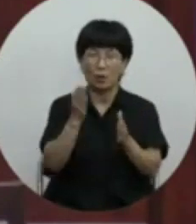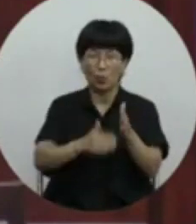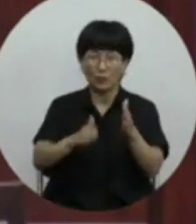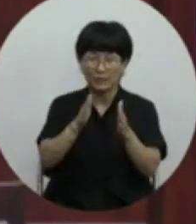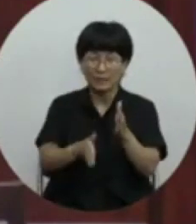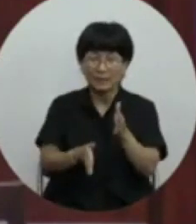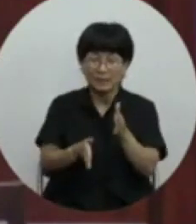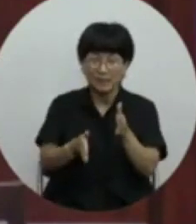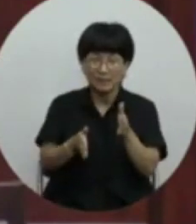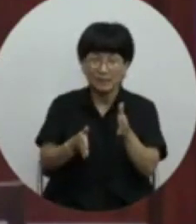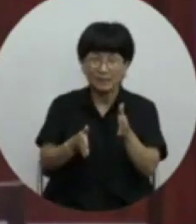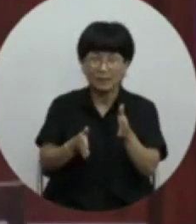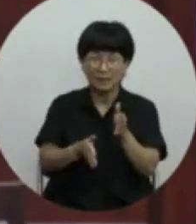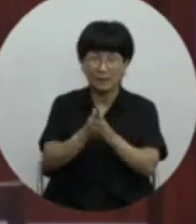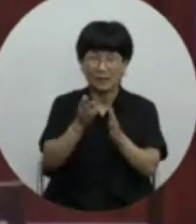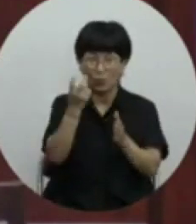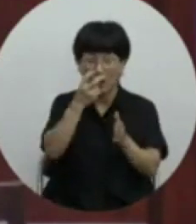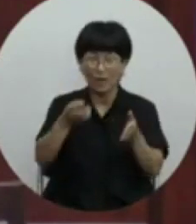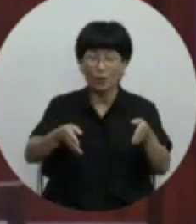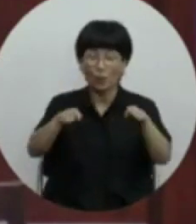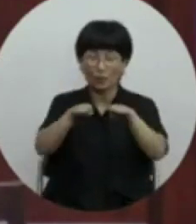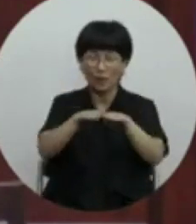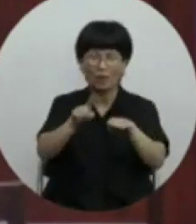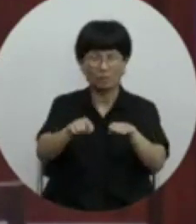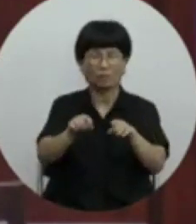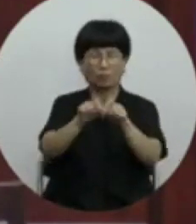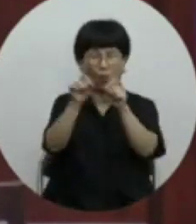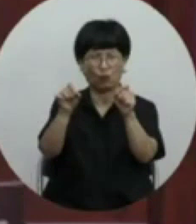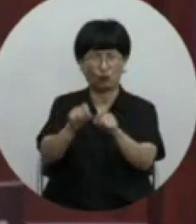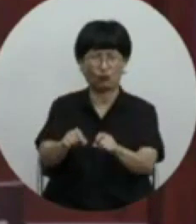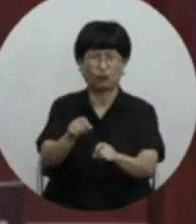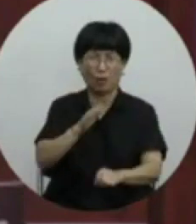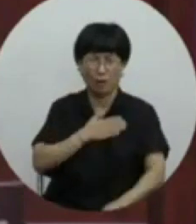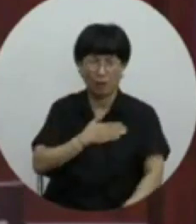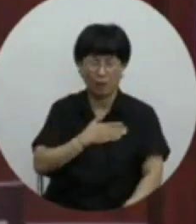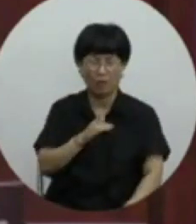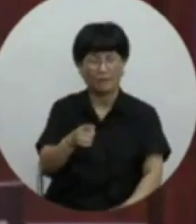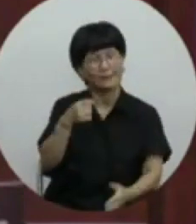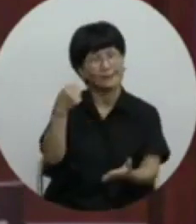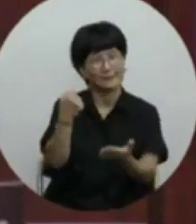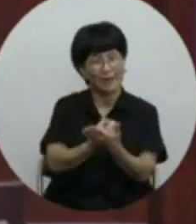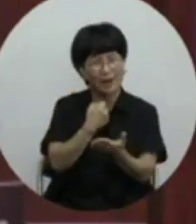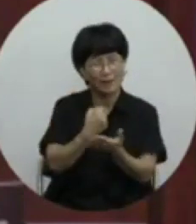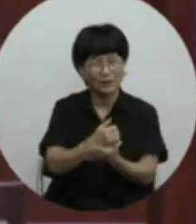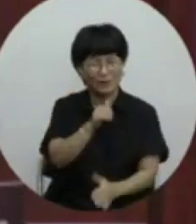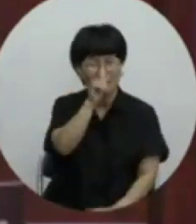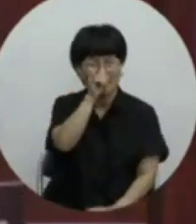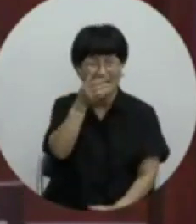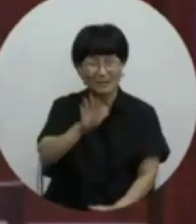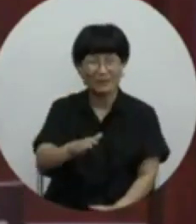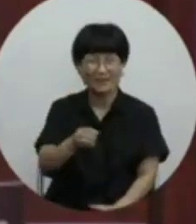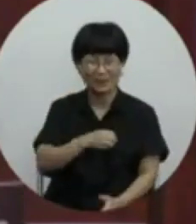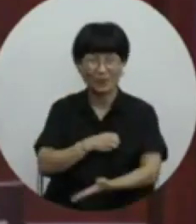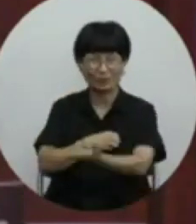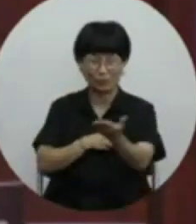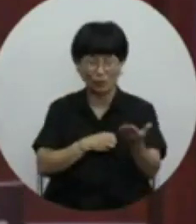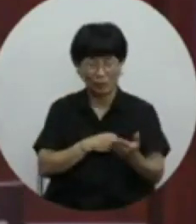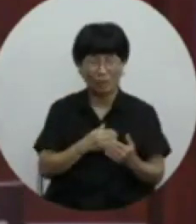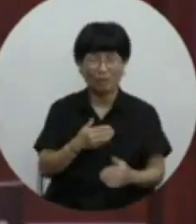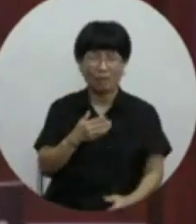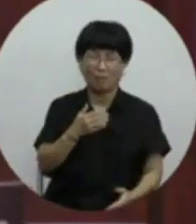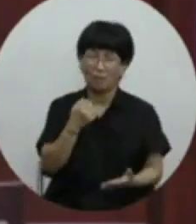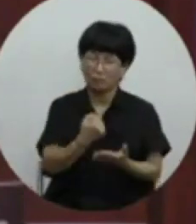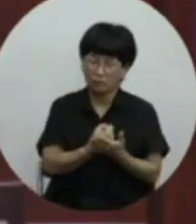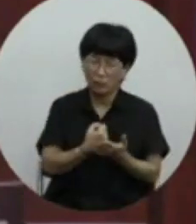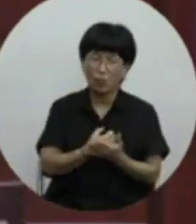공사전환 관련한 안건이 보류된 바 있습니다. 아쉬운 부분이 아닐 수 없지만 의원님들께서 염려하시고 우려하시는